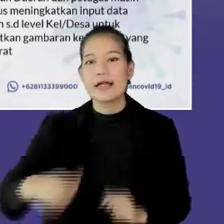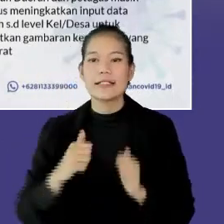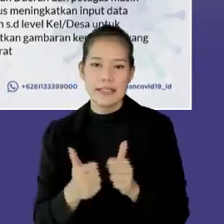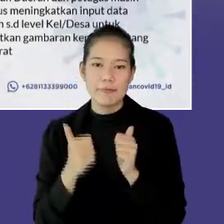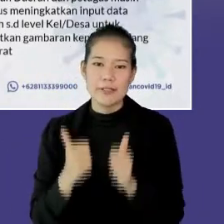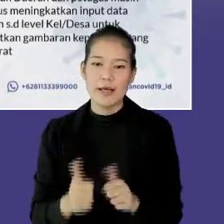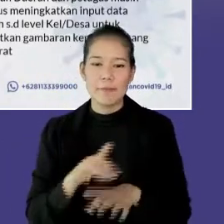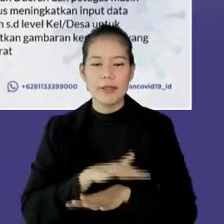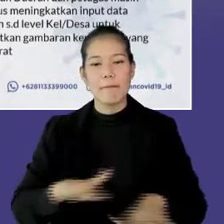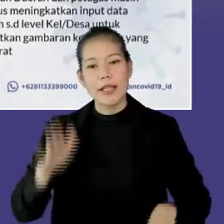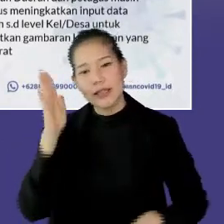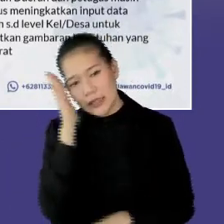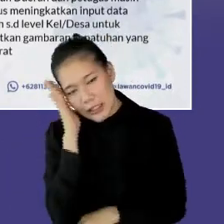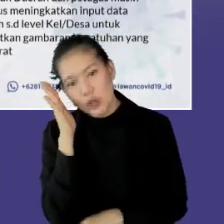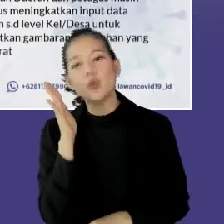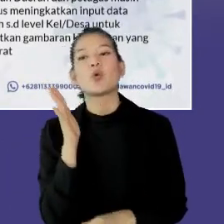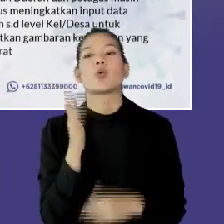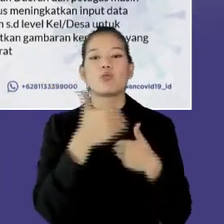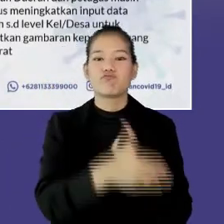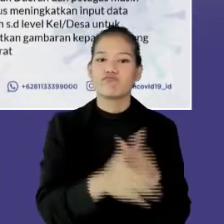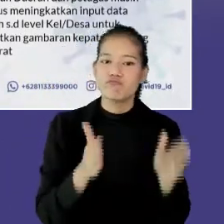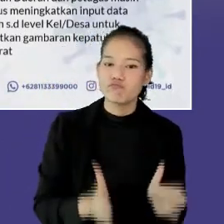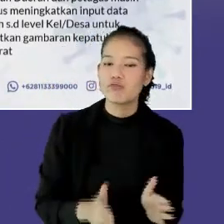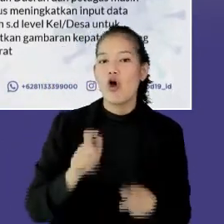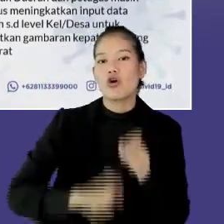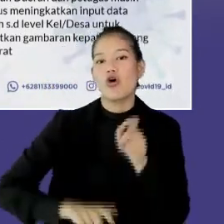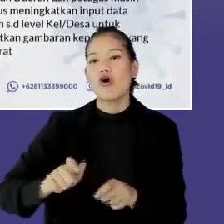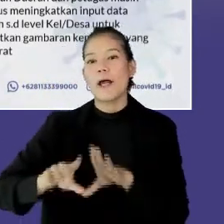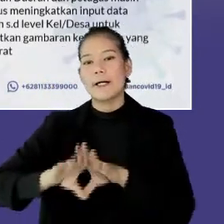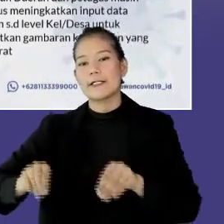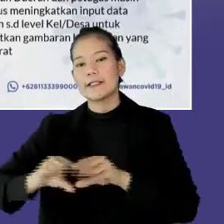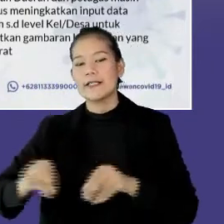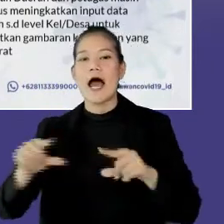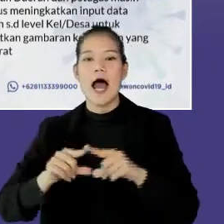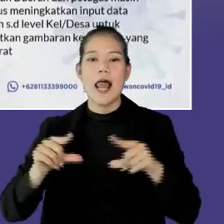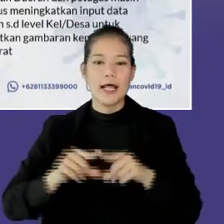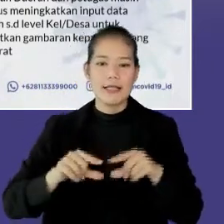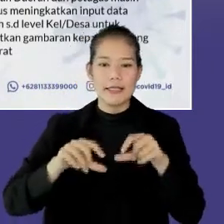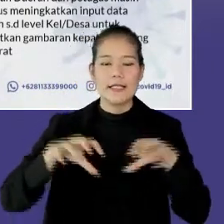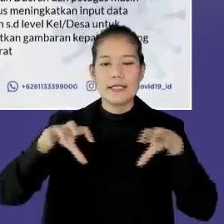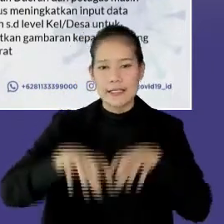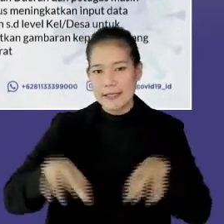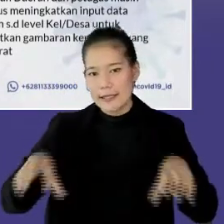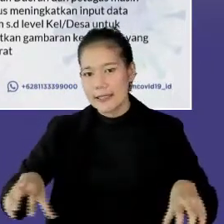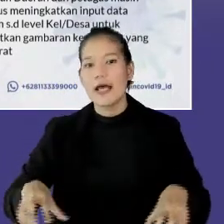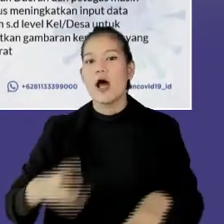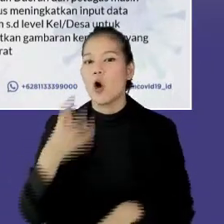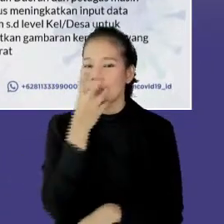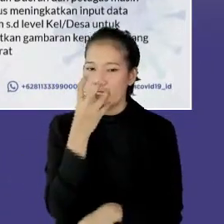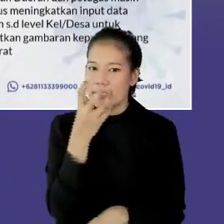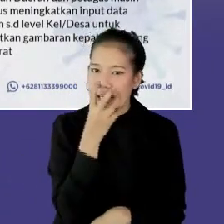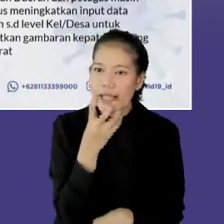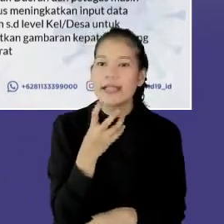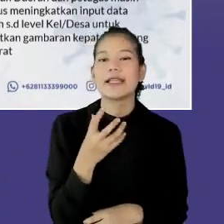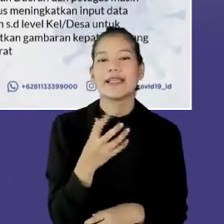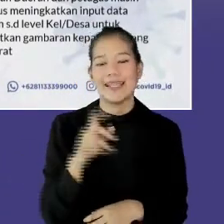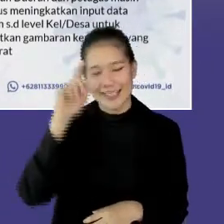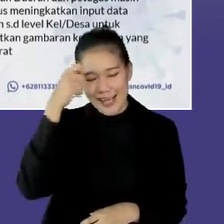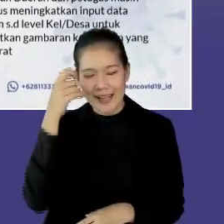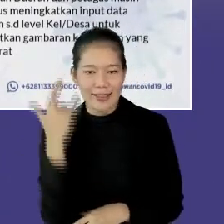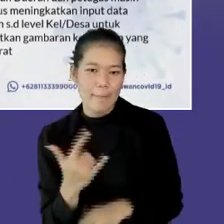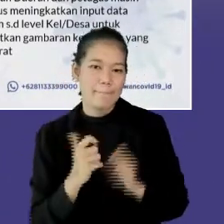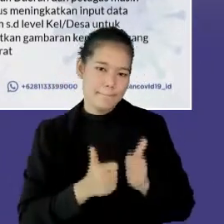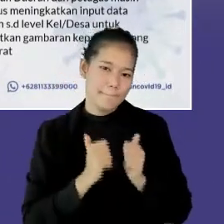menyiapkan mulai di tempat tidur, konversi tempat tidurnya, SDM-nya, alat kesehatan, oksigen. dan penguatan poskonya jangan lupa.